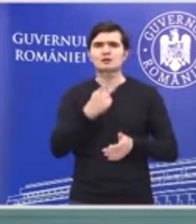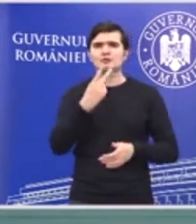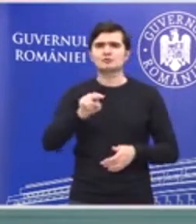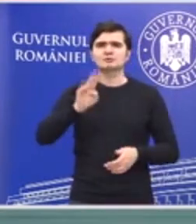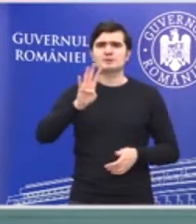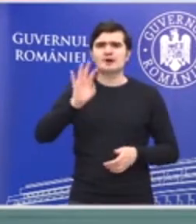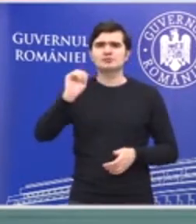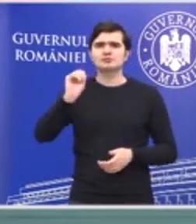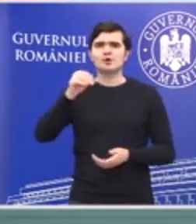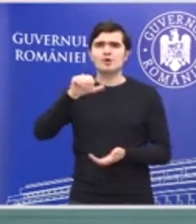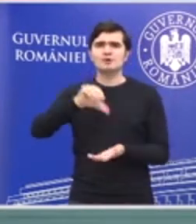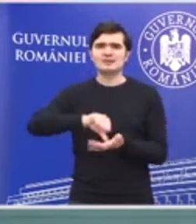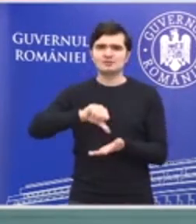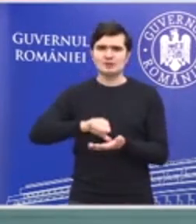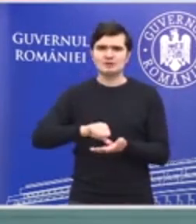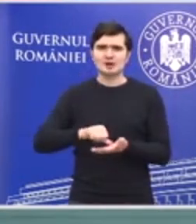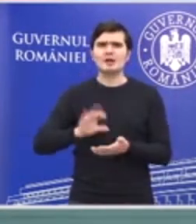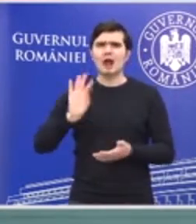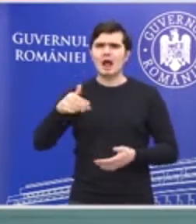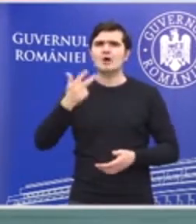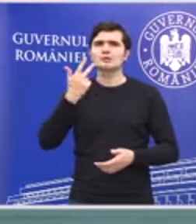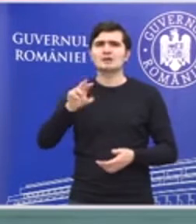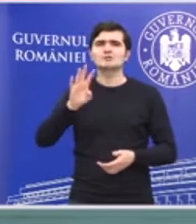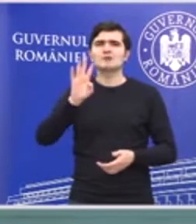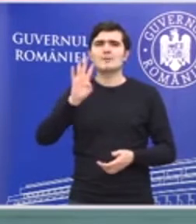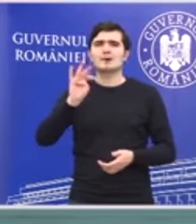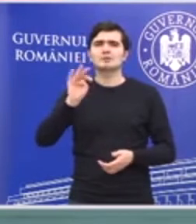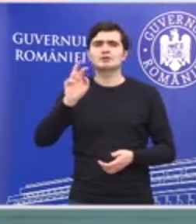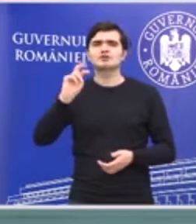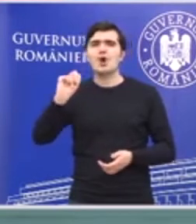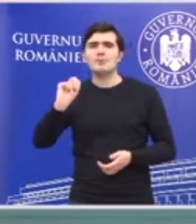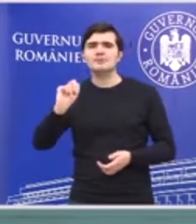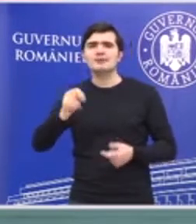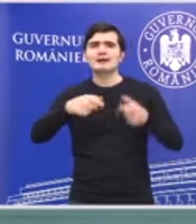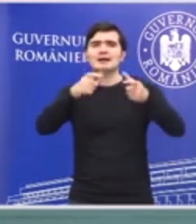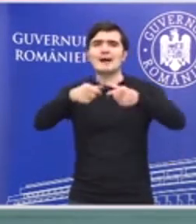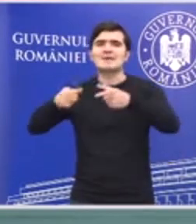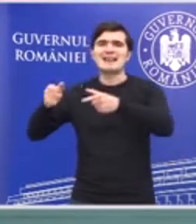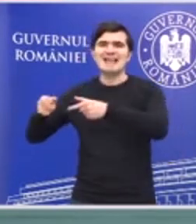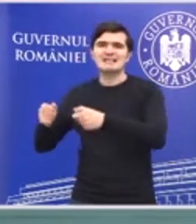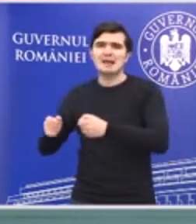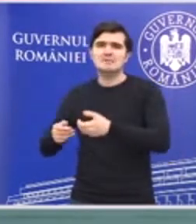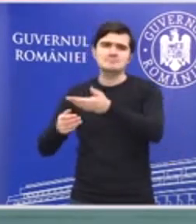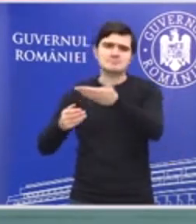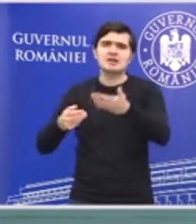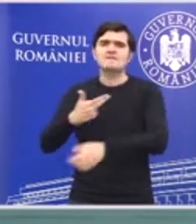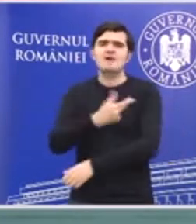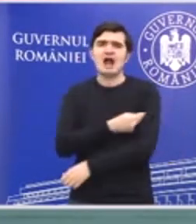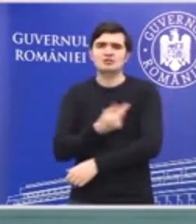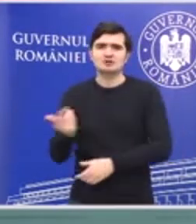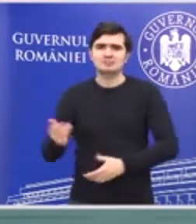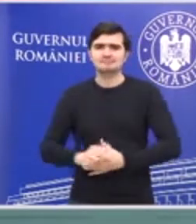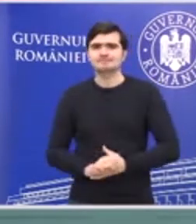249 de centre, cumulând 348 de fluxuri de